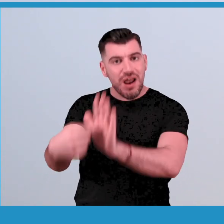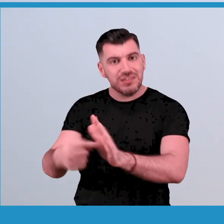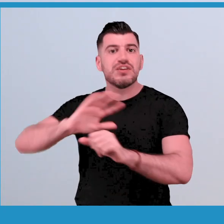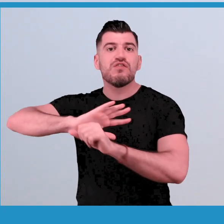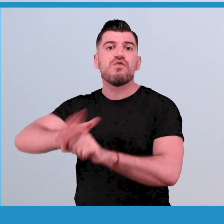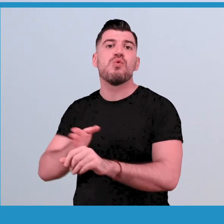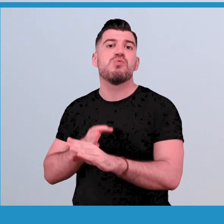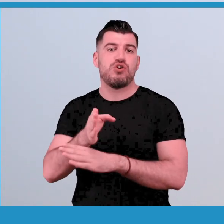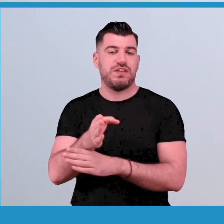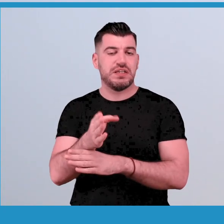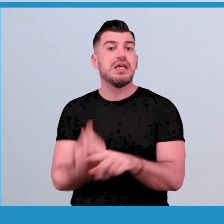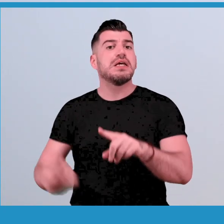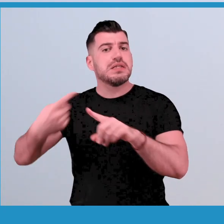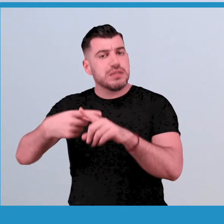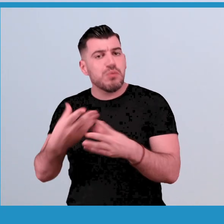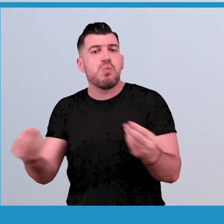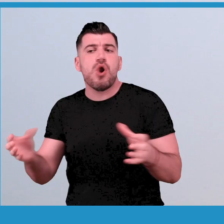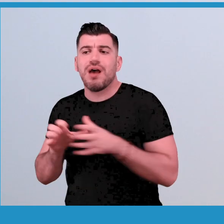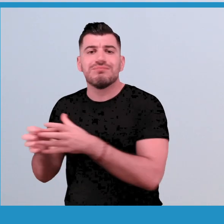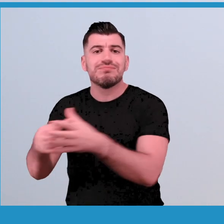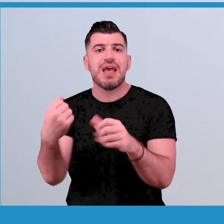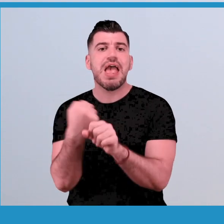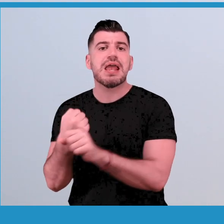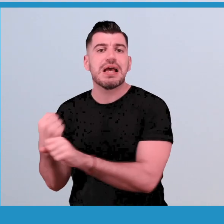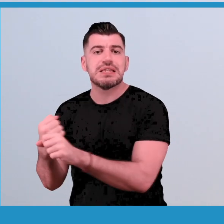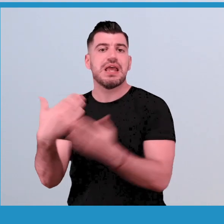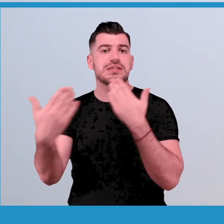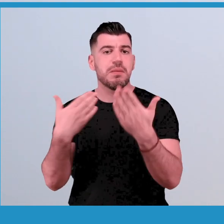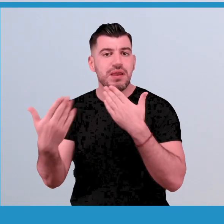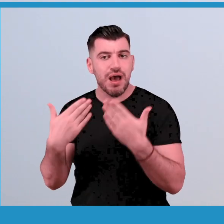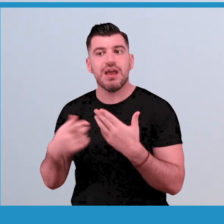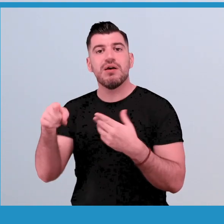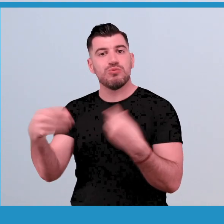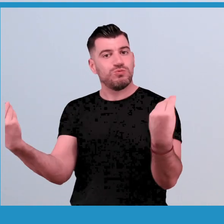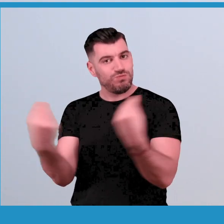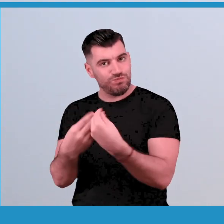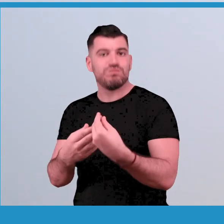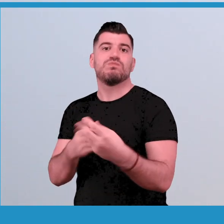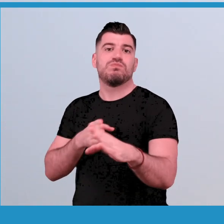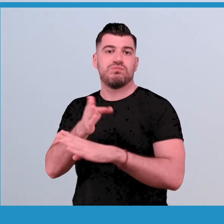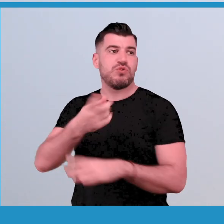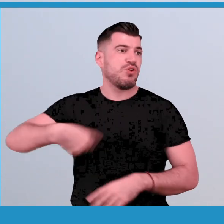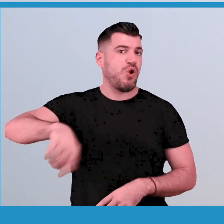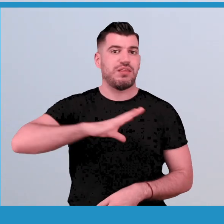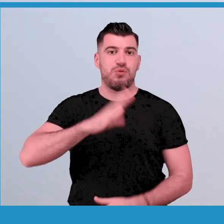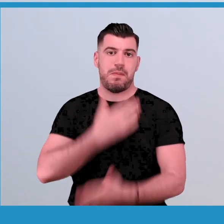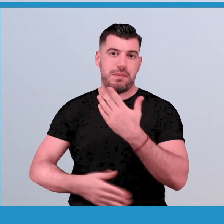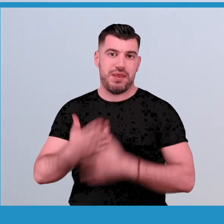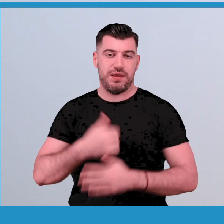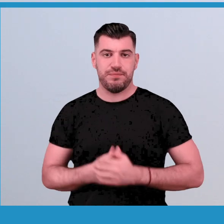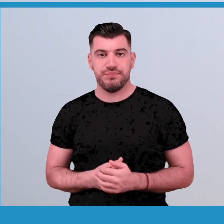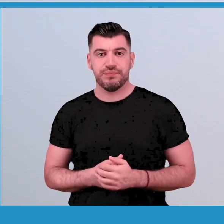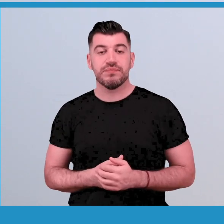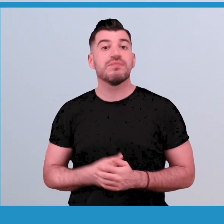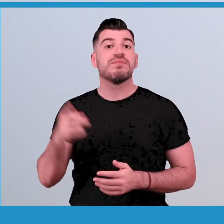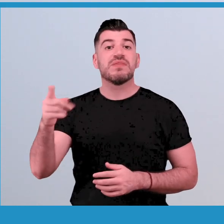ενώ έγιναν και πολλά καλλιτεχνικά εργαστήρια και σεμινάρια προσβάσιμα σε άτομα με αναπηρία. Συνεχίζοντας με την προσβασιμότητα, ο